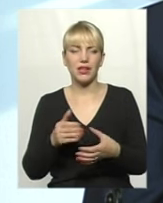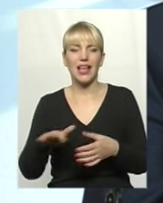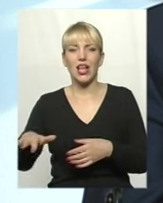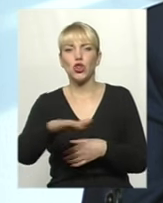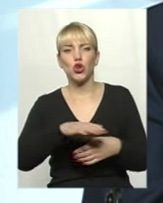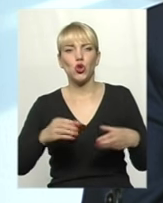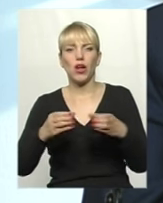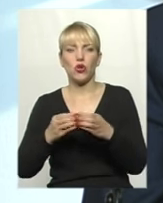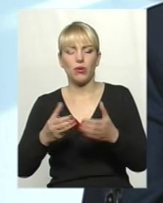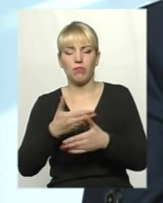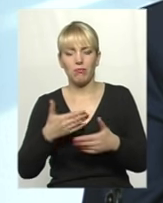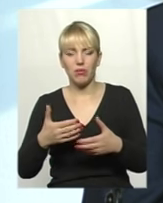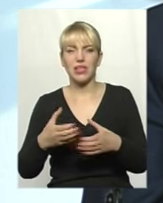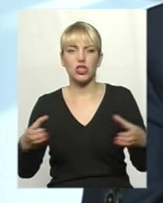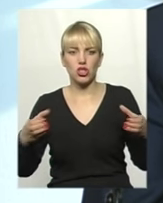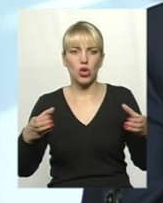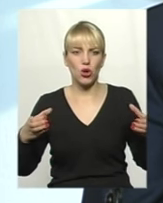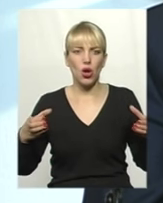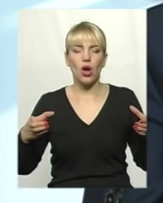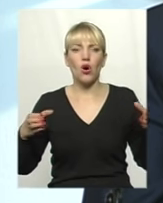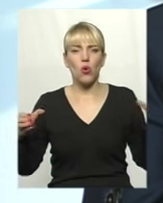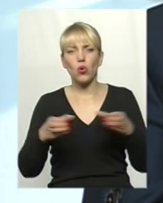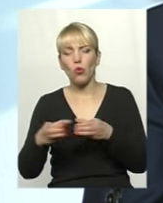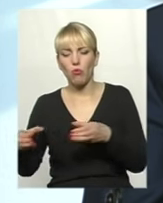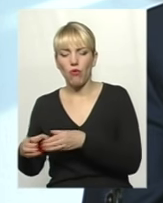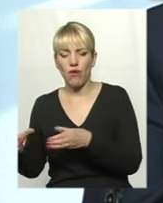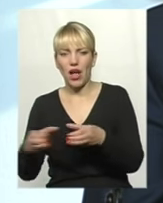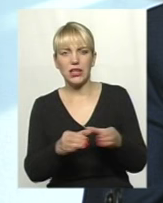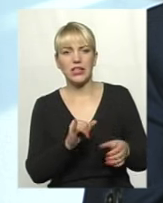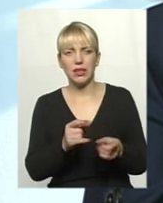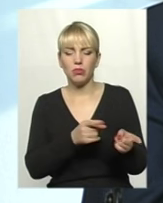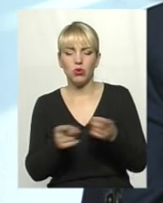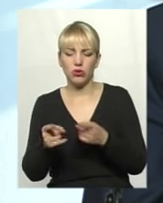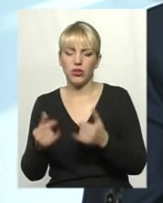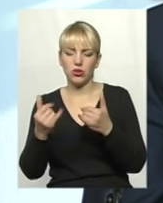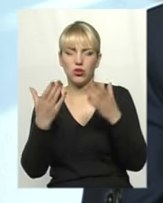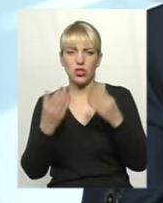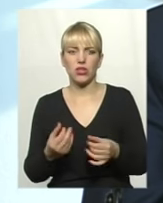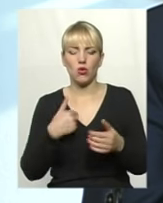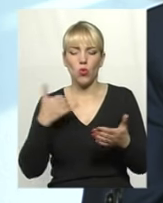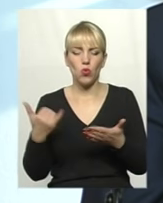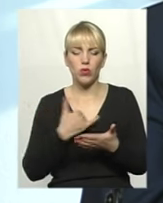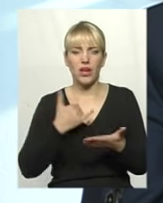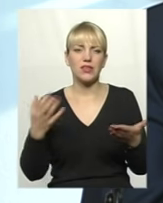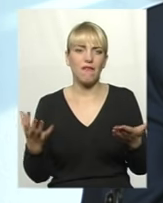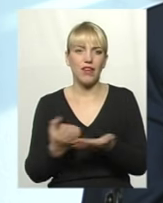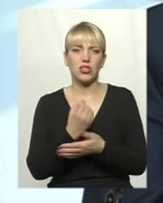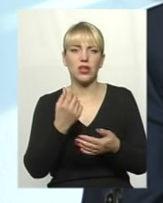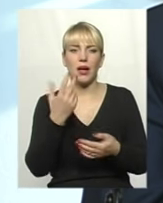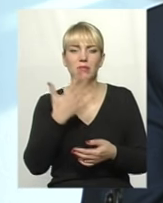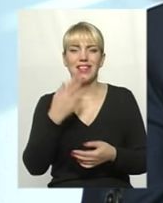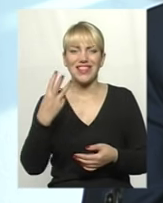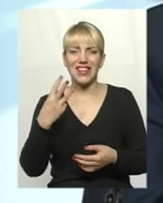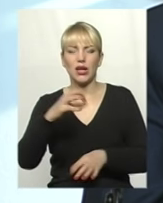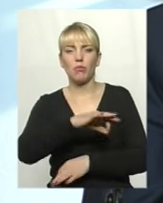ми згрупували і підготовили на сьогоднішній день, вийшли на 53 проекти, де